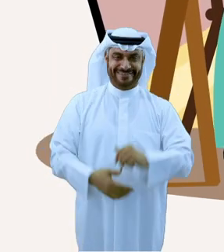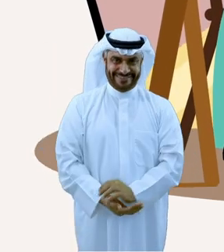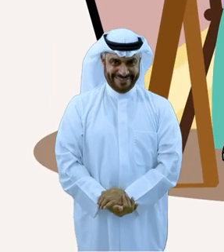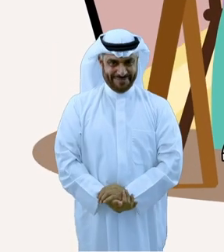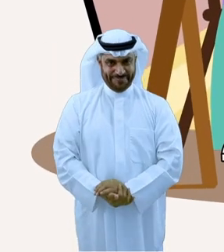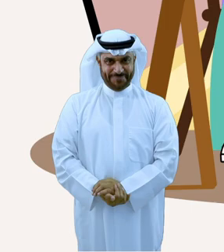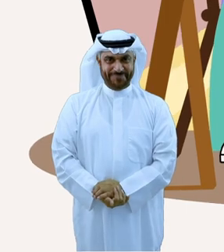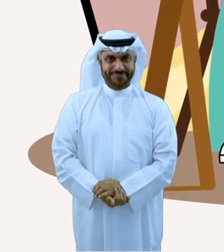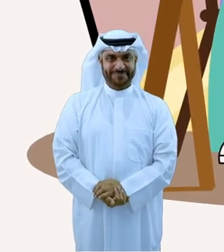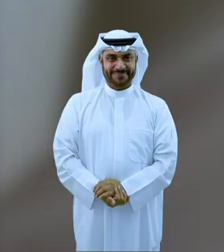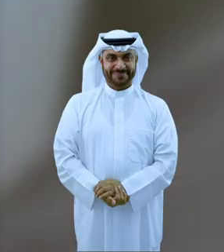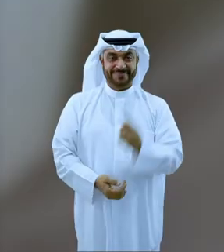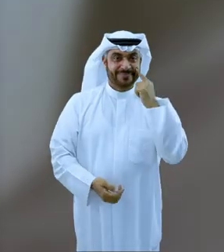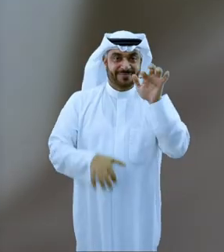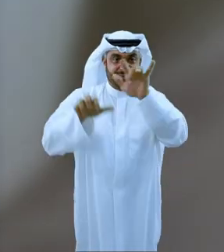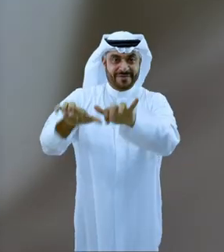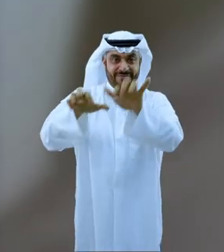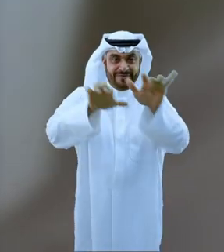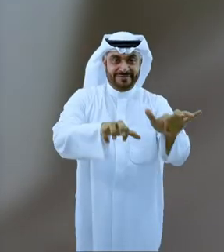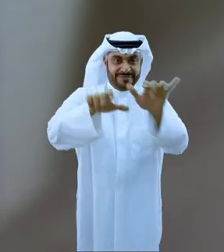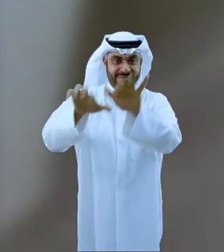طاقتهم الجسدية.